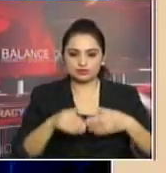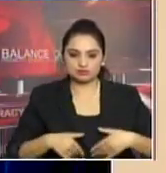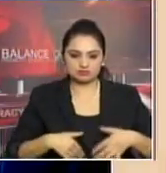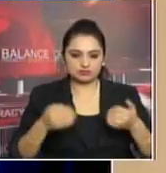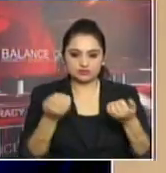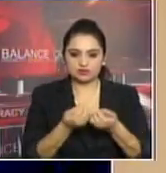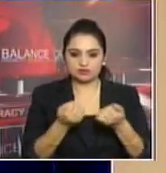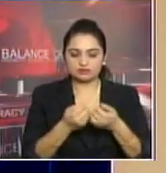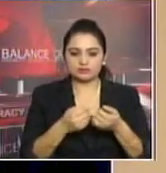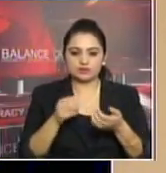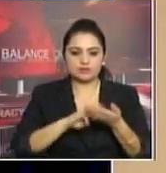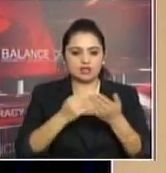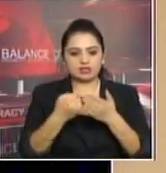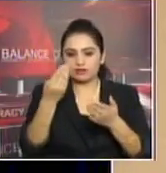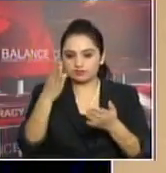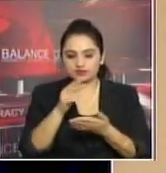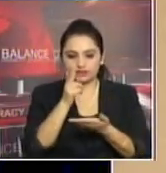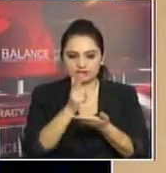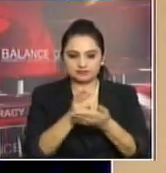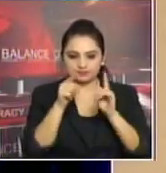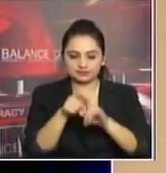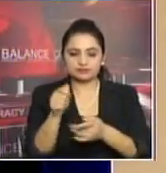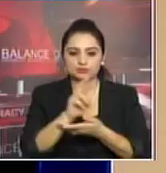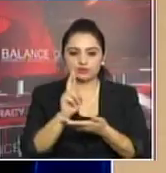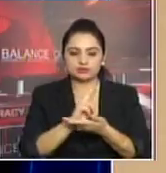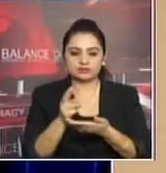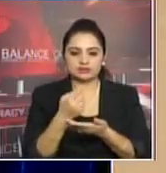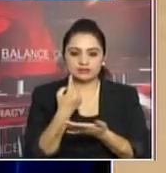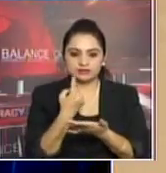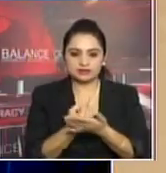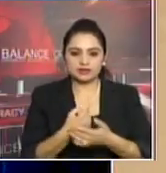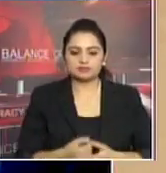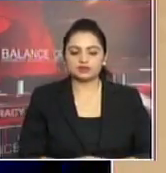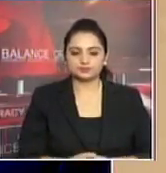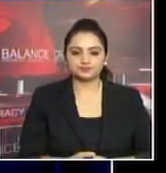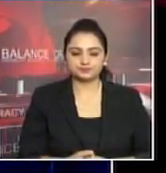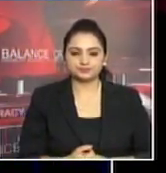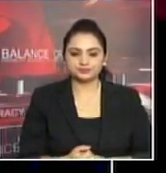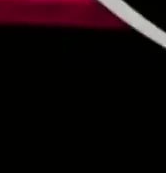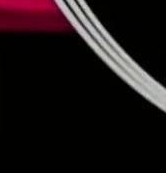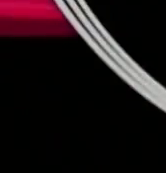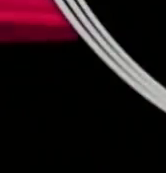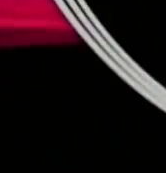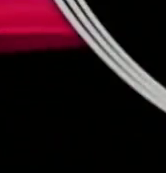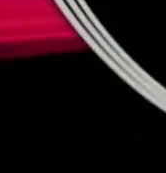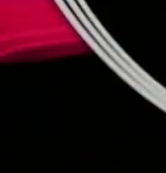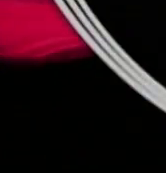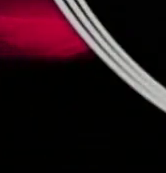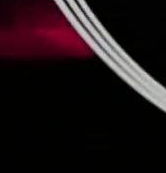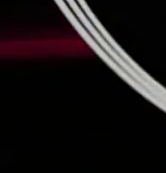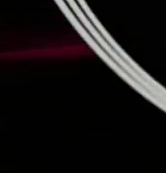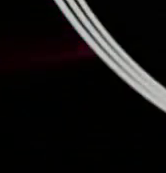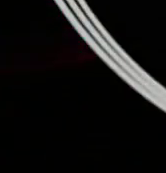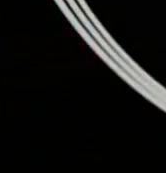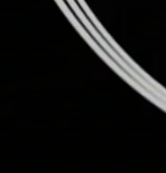उठ्न सक्ने देखिन्छ। क्यामेरा पर्सन निश्चल प्रजापतिका साथमा एबिसी रिपोर्टर सुबिना आचार्य, काठमाडौँ। Hot